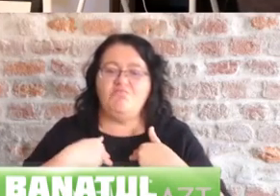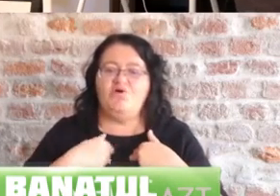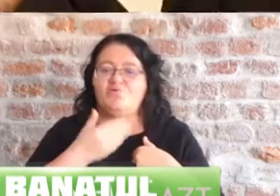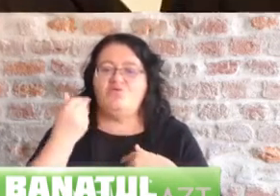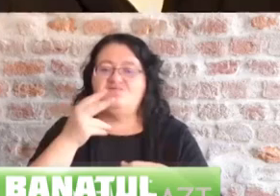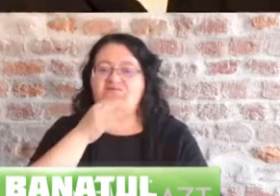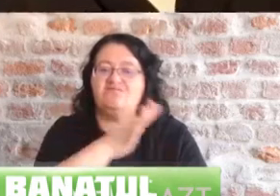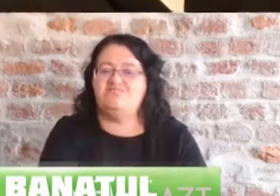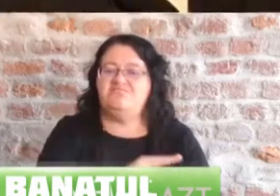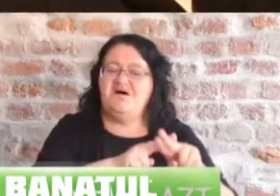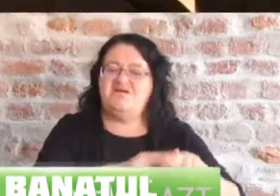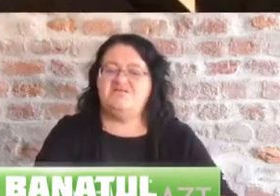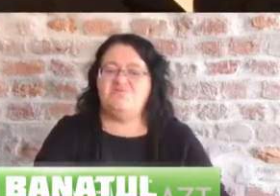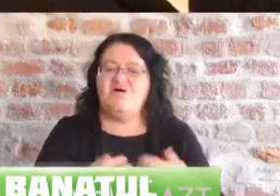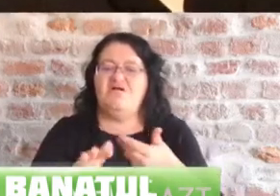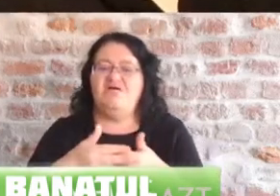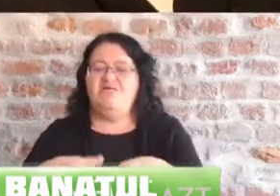spații reziduale cum există acum